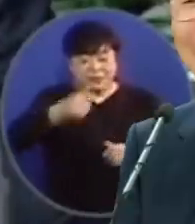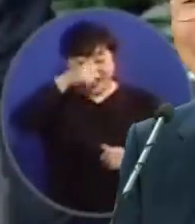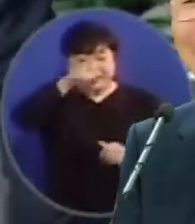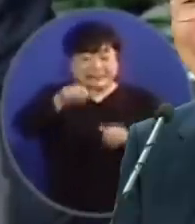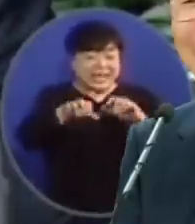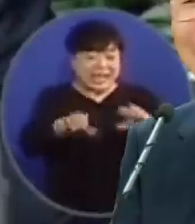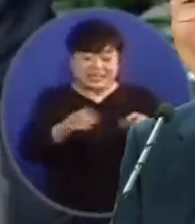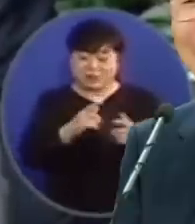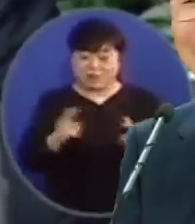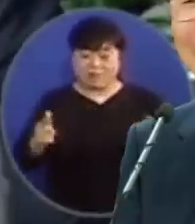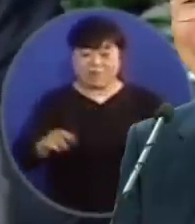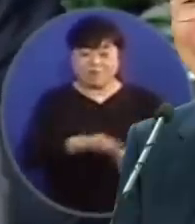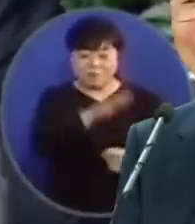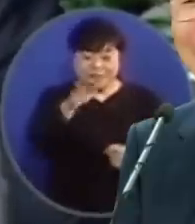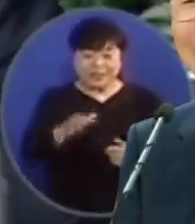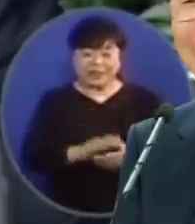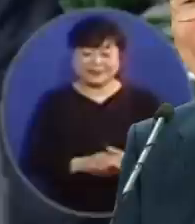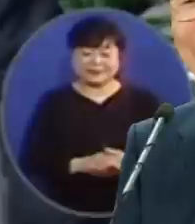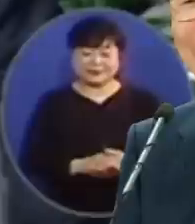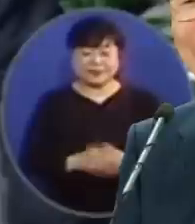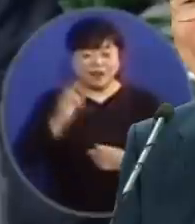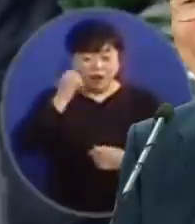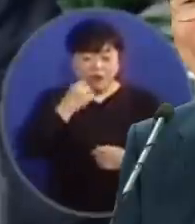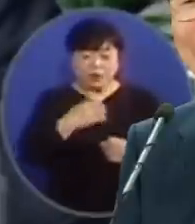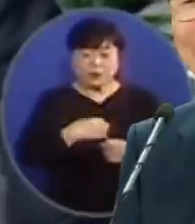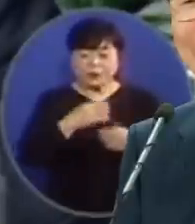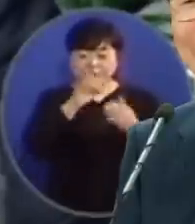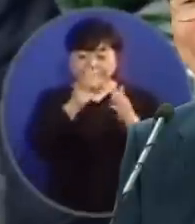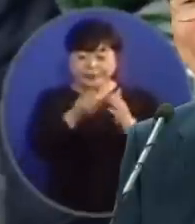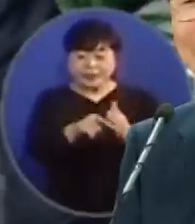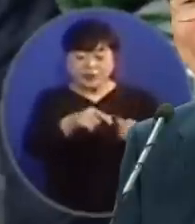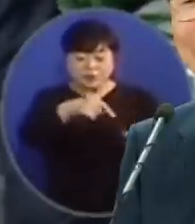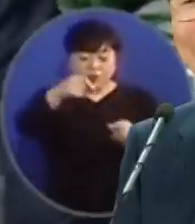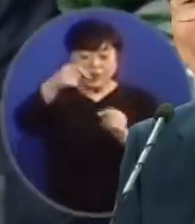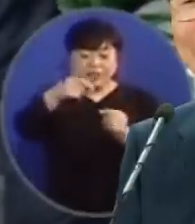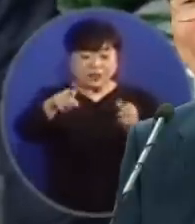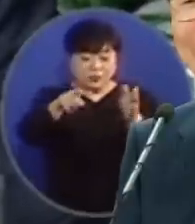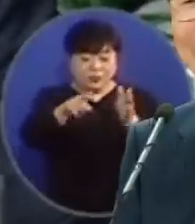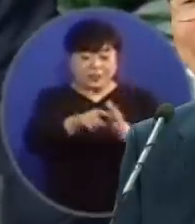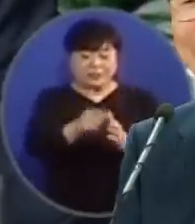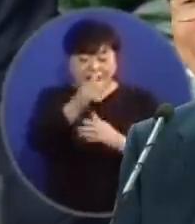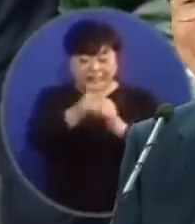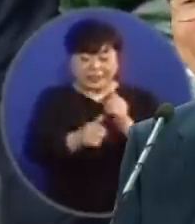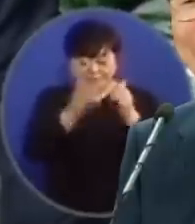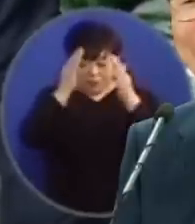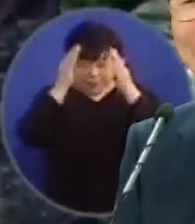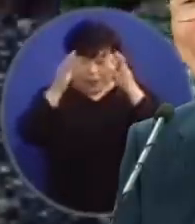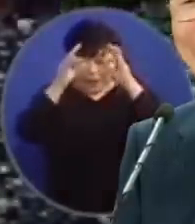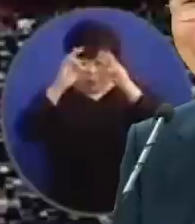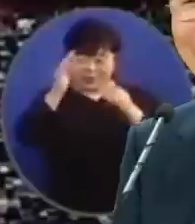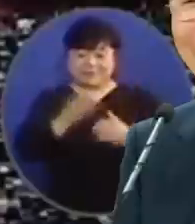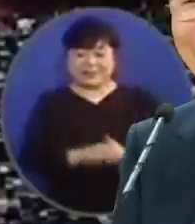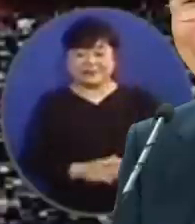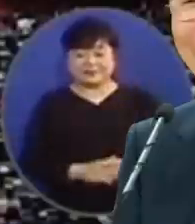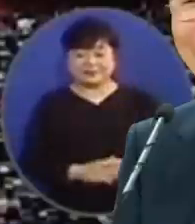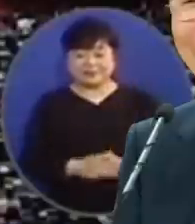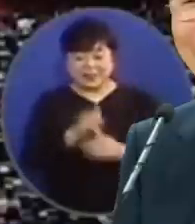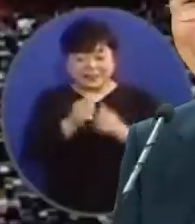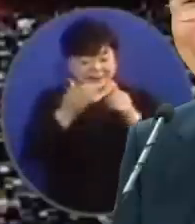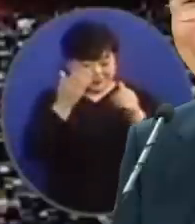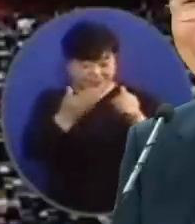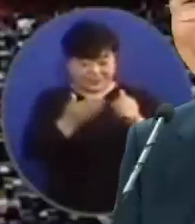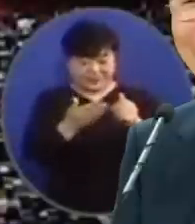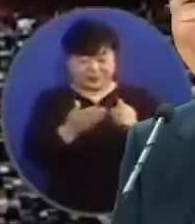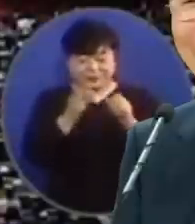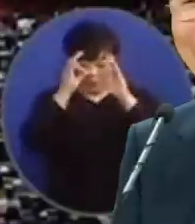아닙니다. 우리가 이 어려운 위기에서 건져내기 위해서는 하나님을 바라봐야 되는 것입니다. 하나님께서